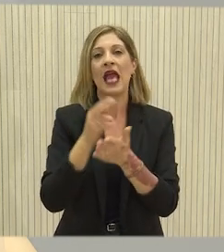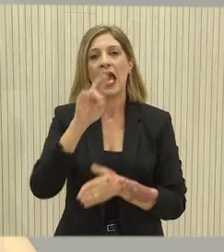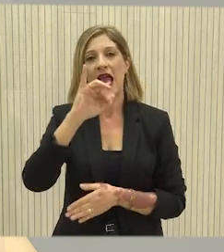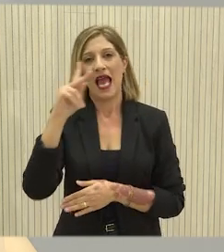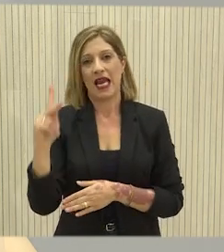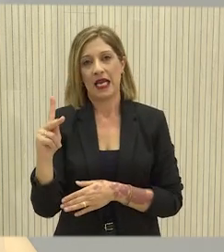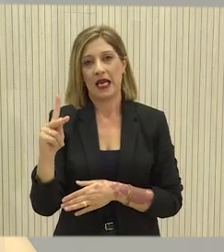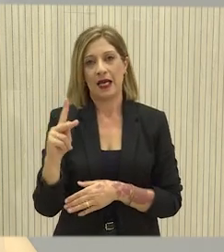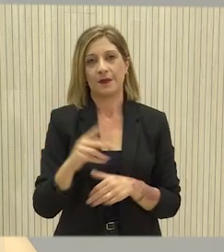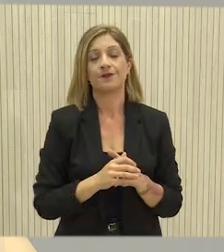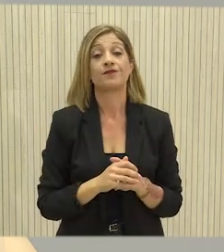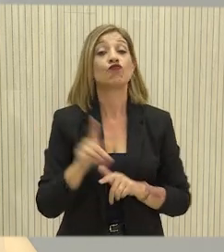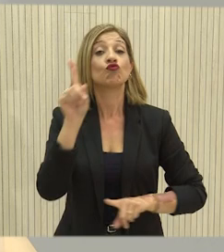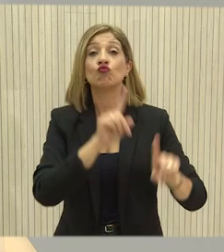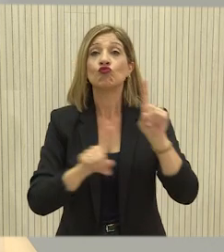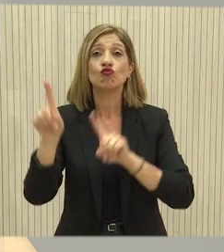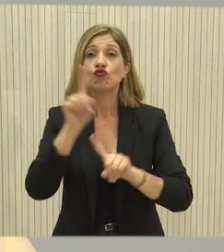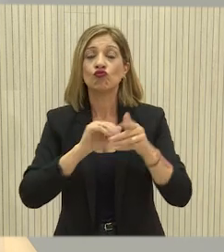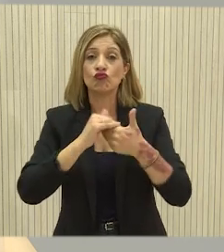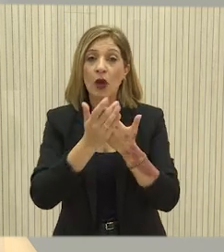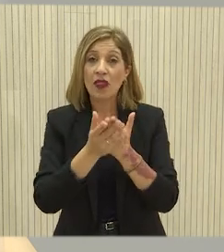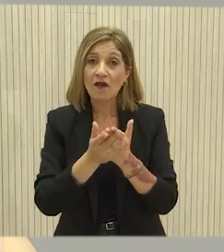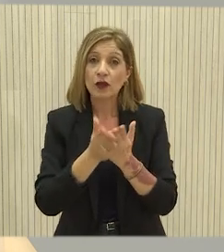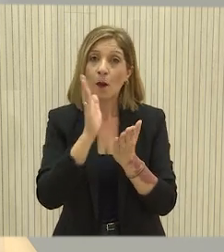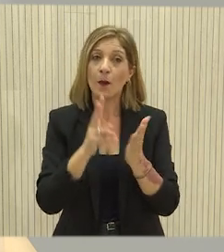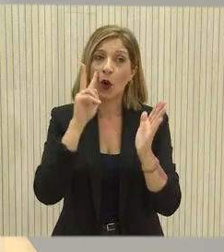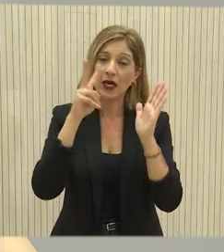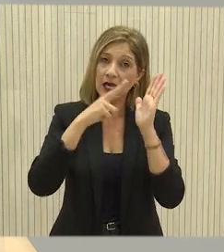Ιδρύματος Κύπρου. Οι δηλώσεις ενδιαφέροντος θα είναι αναρτημένες στο